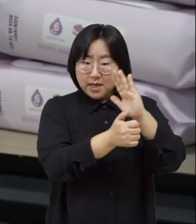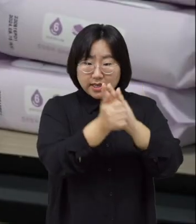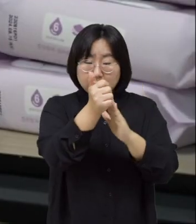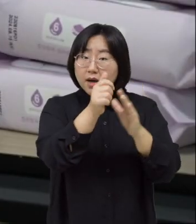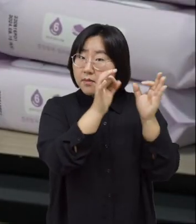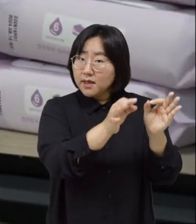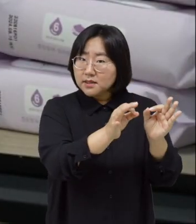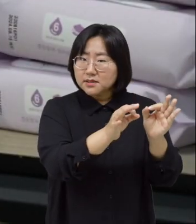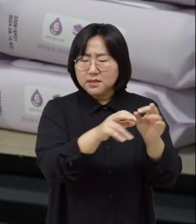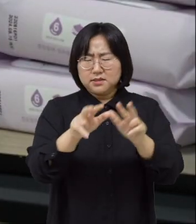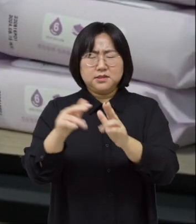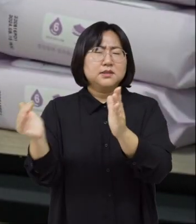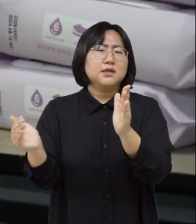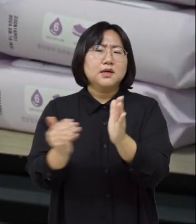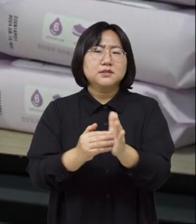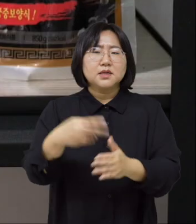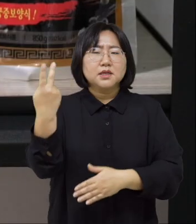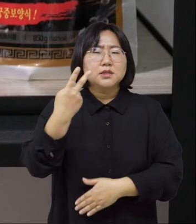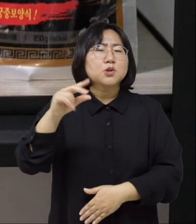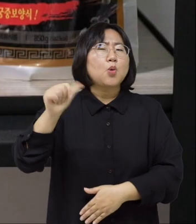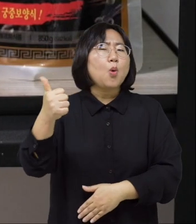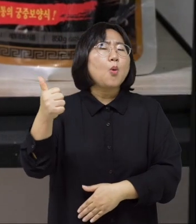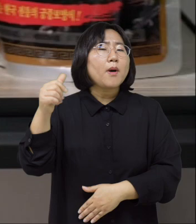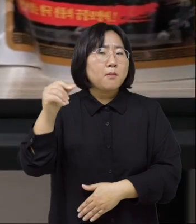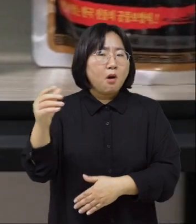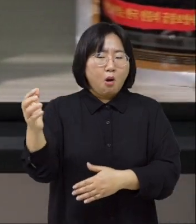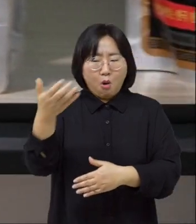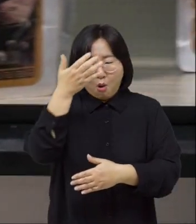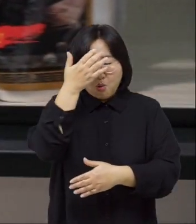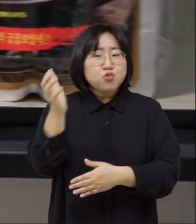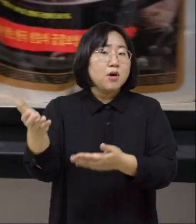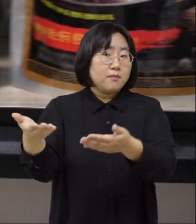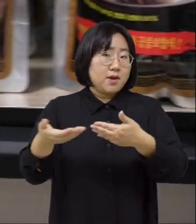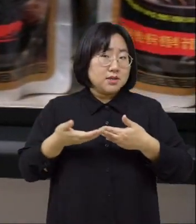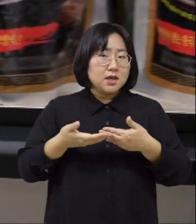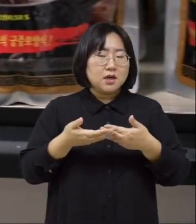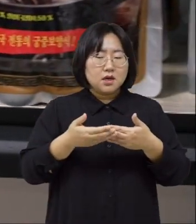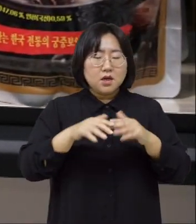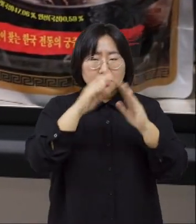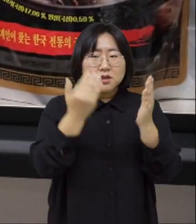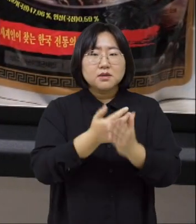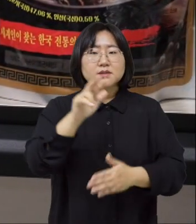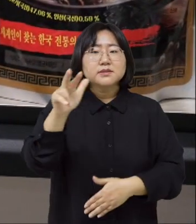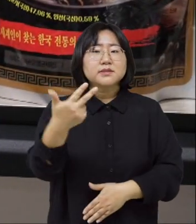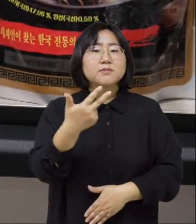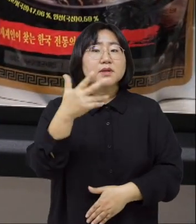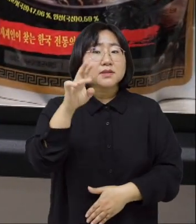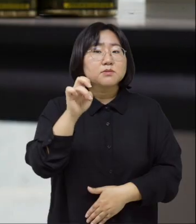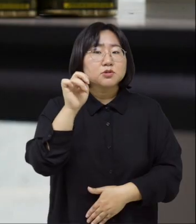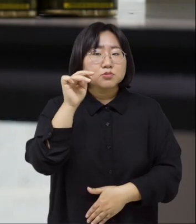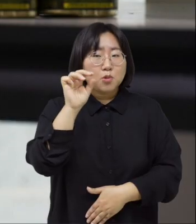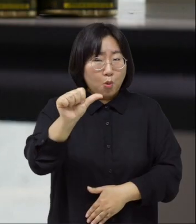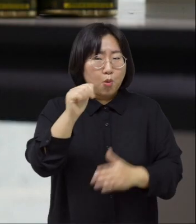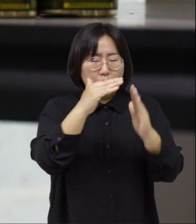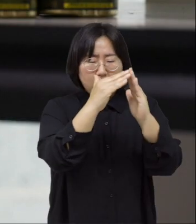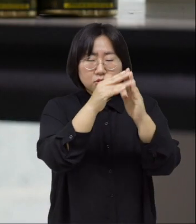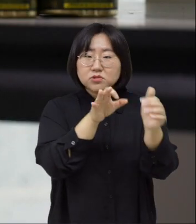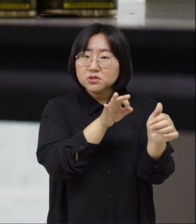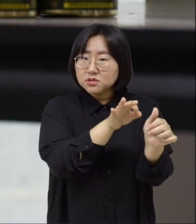희망뱅크는 지금까지 2,500여만 원을 후원받아 총 735가구를 지원했고